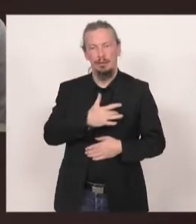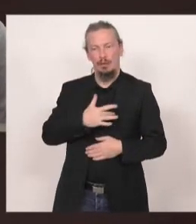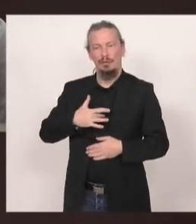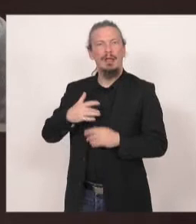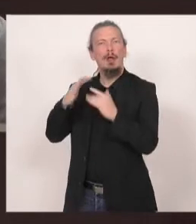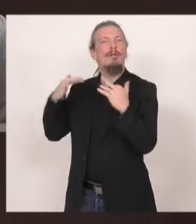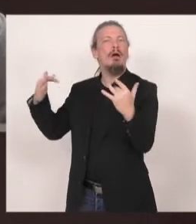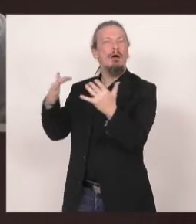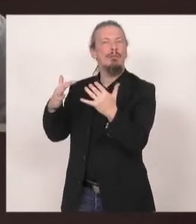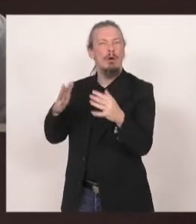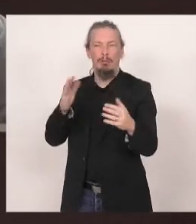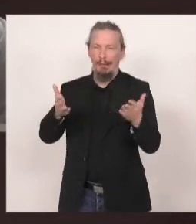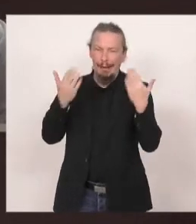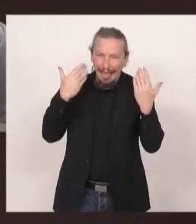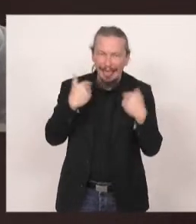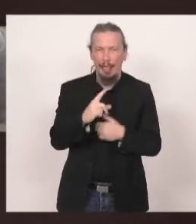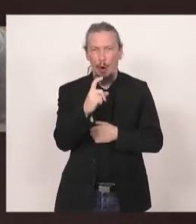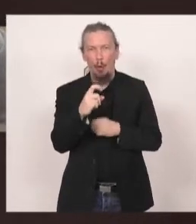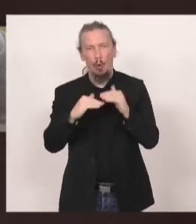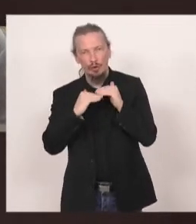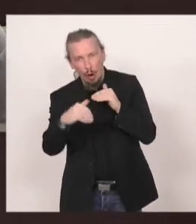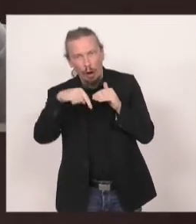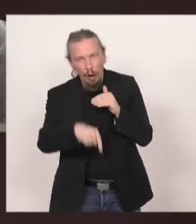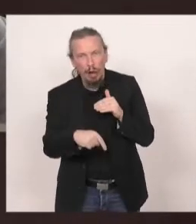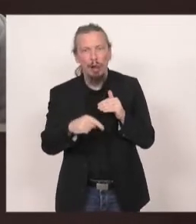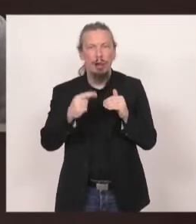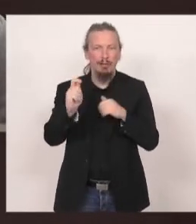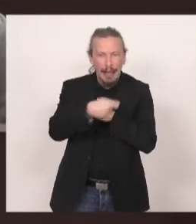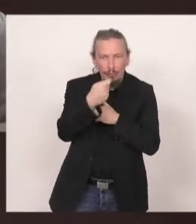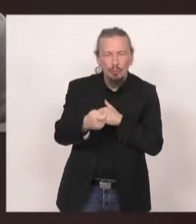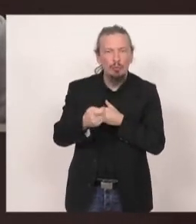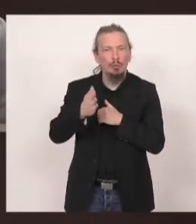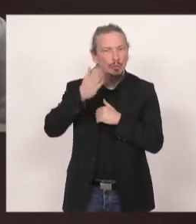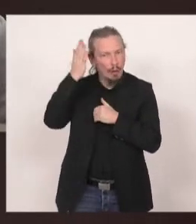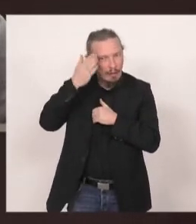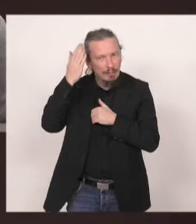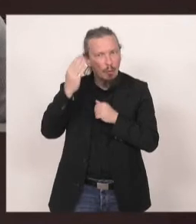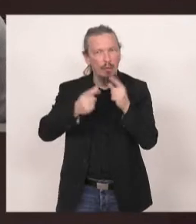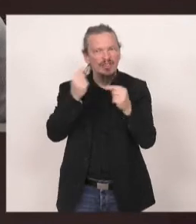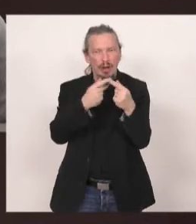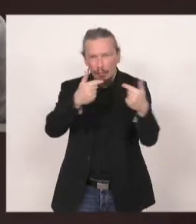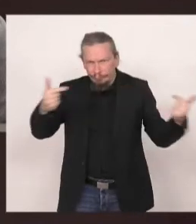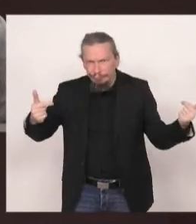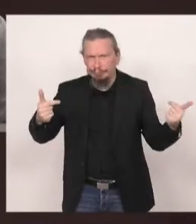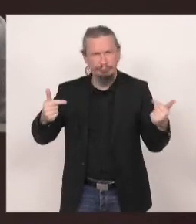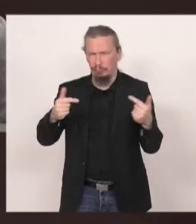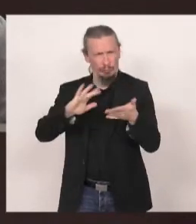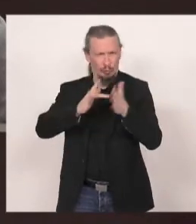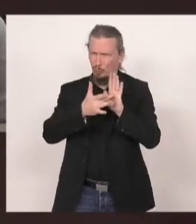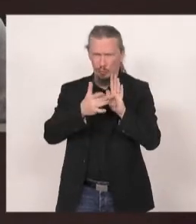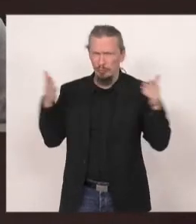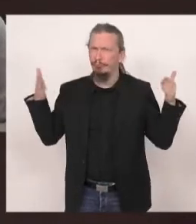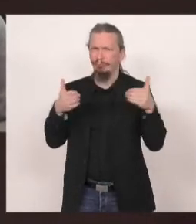touche à l'air, à l'eau, au sol, à la biodiversité, à la nature, évidemment, plus généralement à tous les autres aspects de la